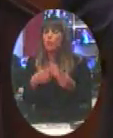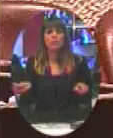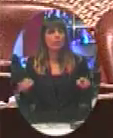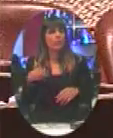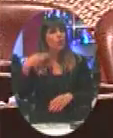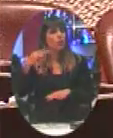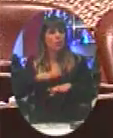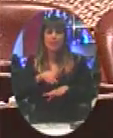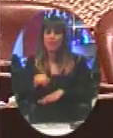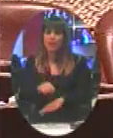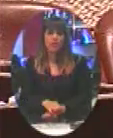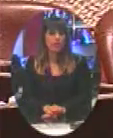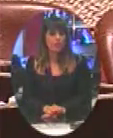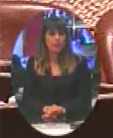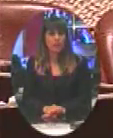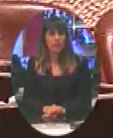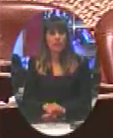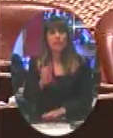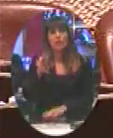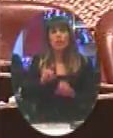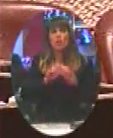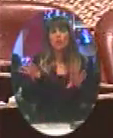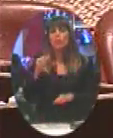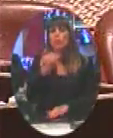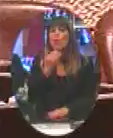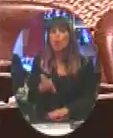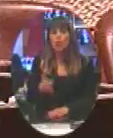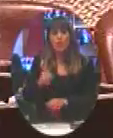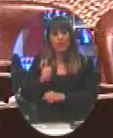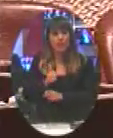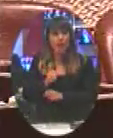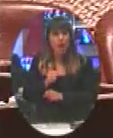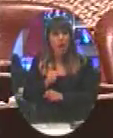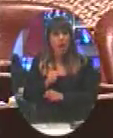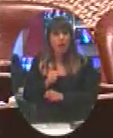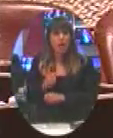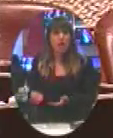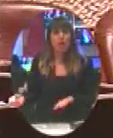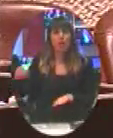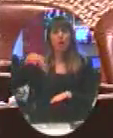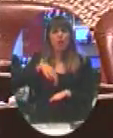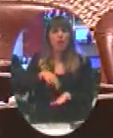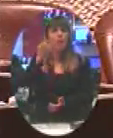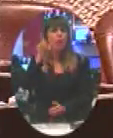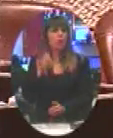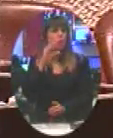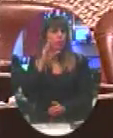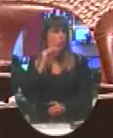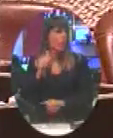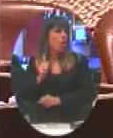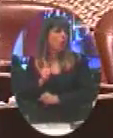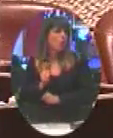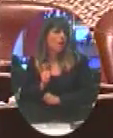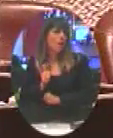הזה. כשיש פרסום שלילי על צה"ל, קם האדון ומדבר על הצבא. אבל בכל